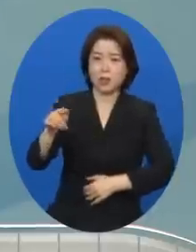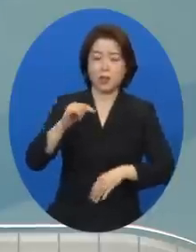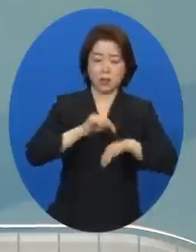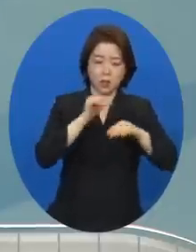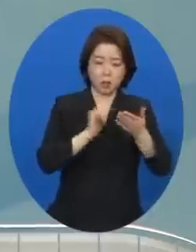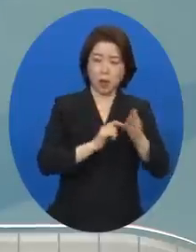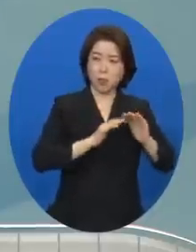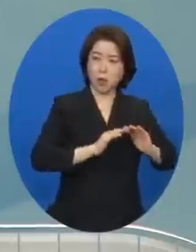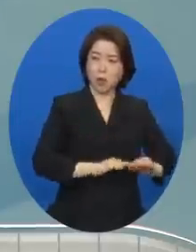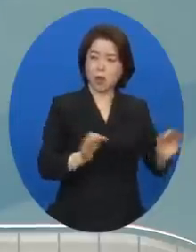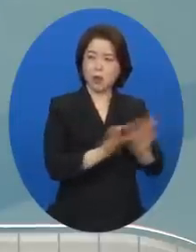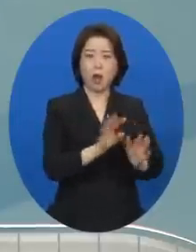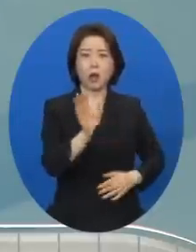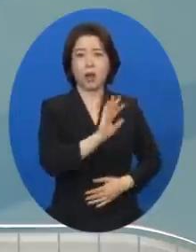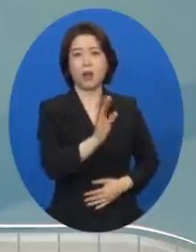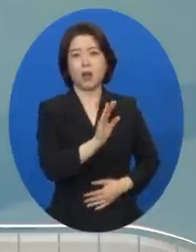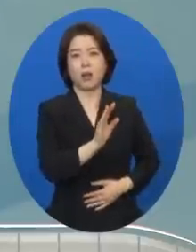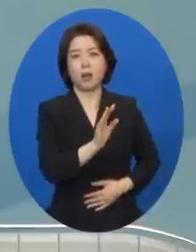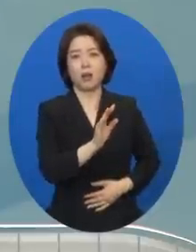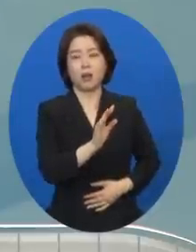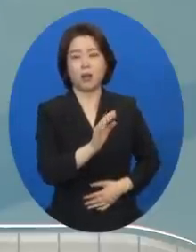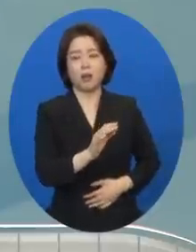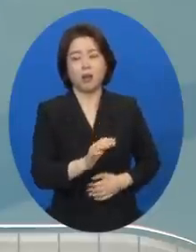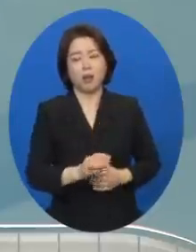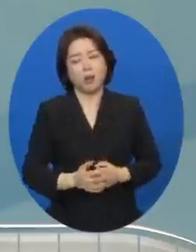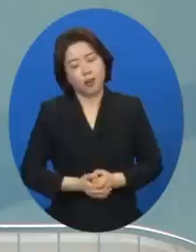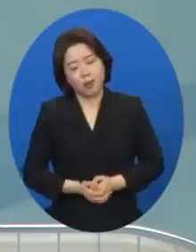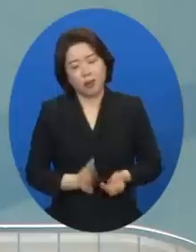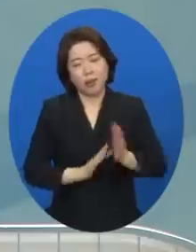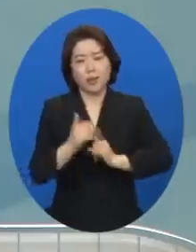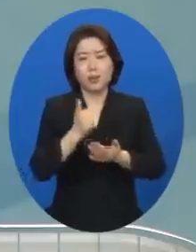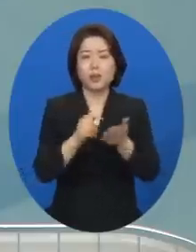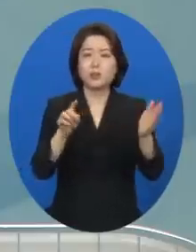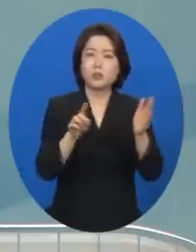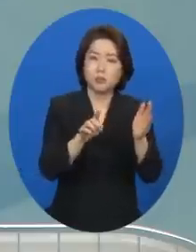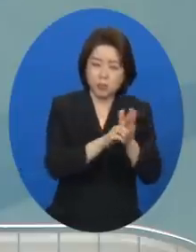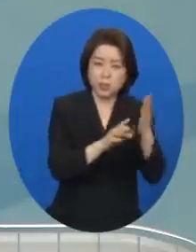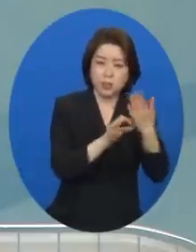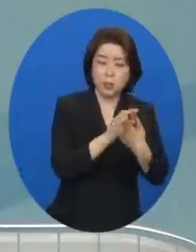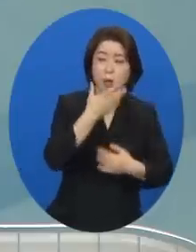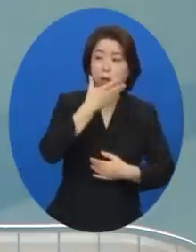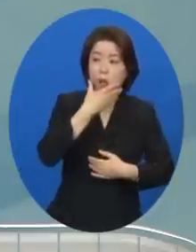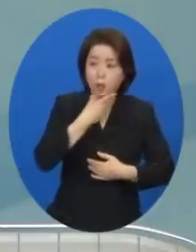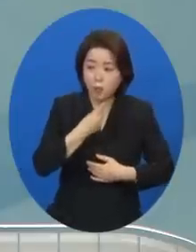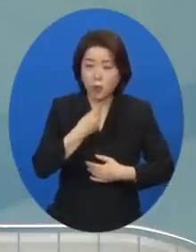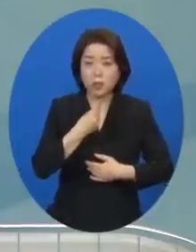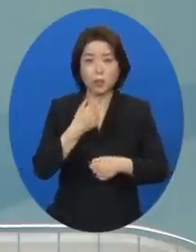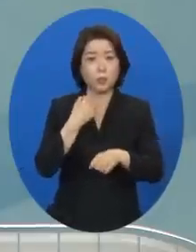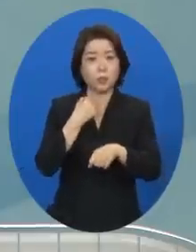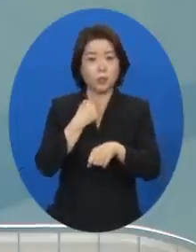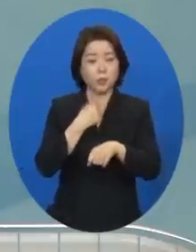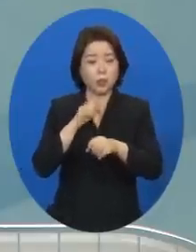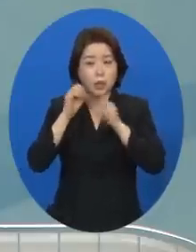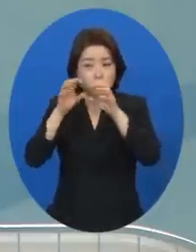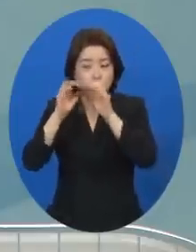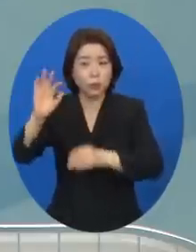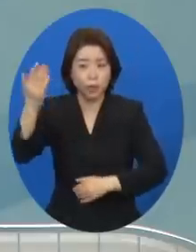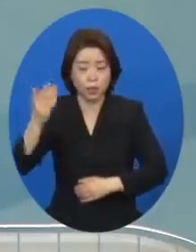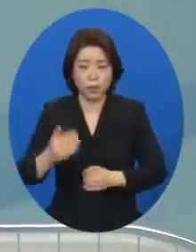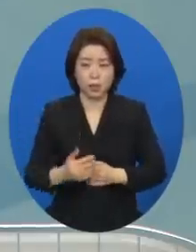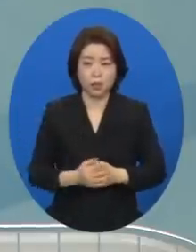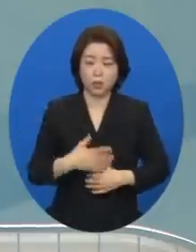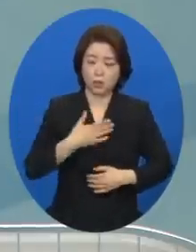없는 거예요 자 예수 믿으면 행복하다고 전도 하는건데 나는 지금 선교사와